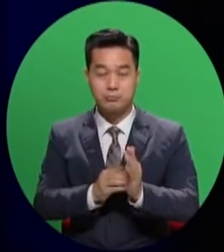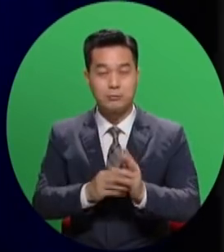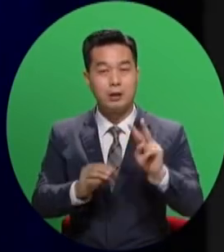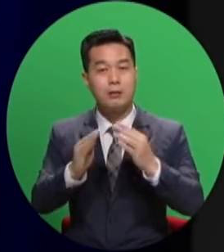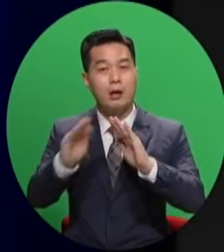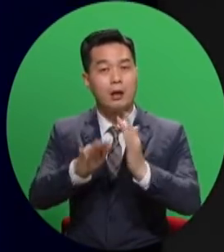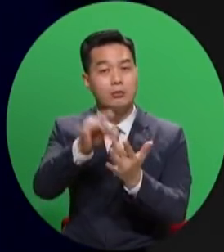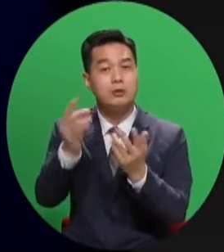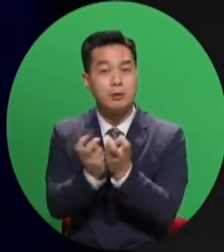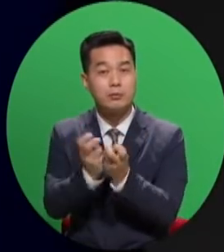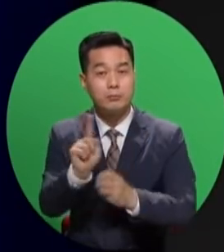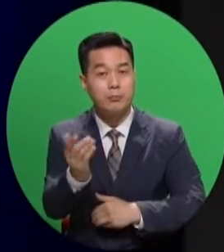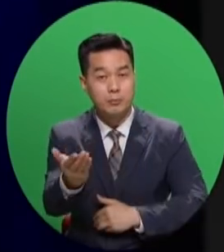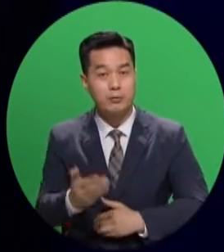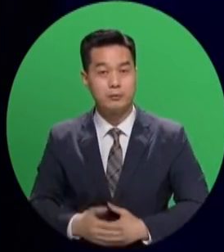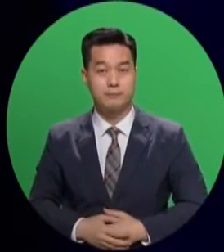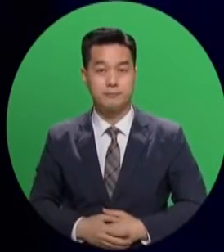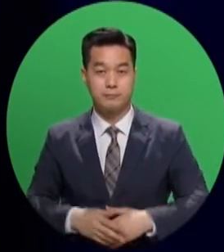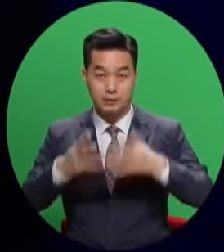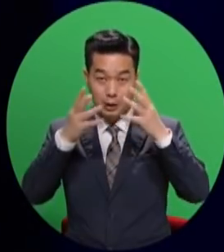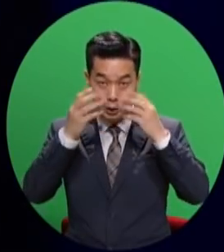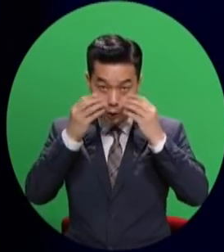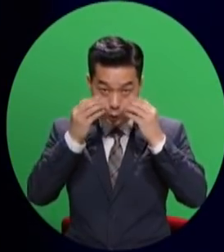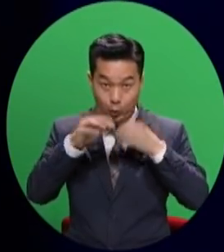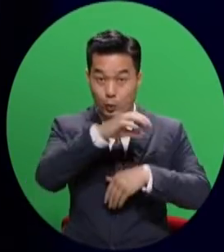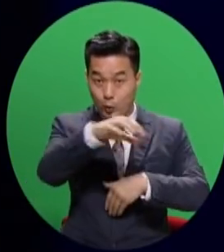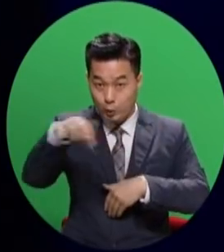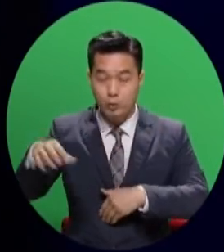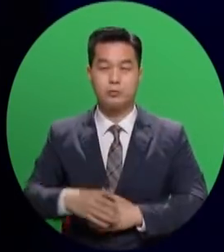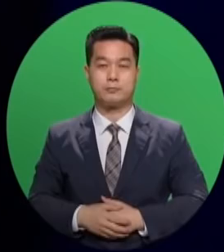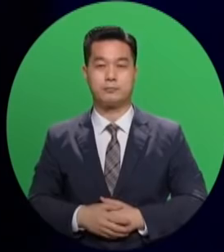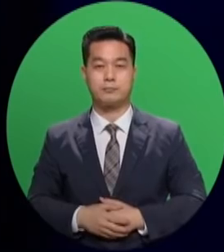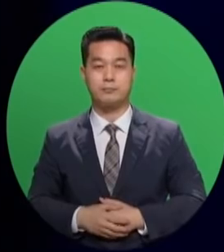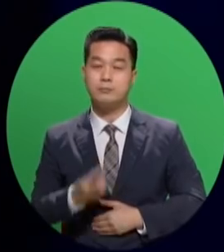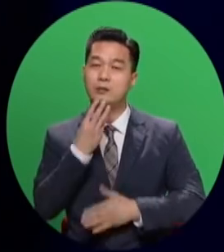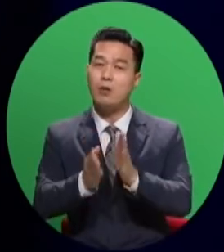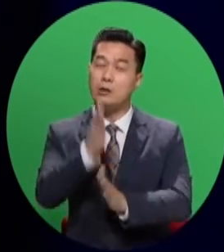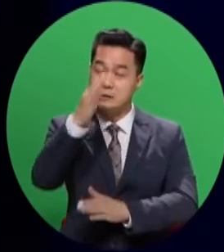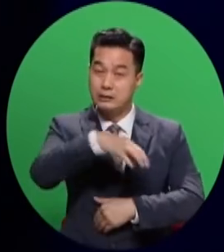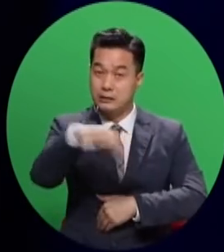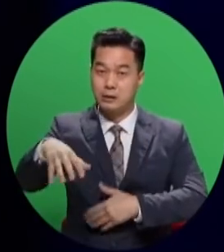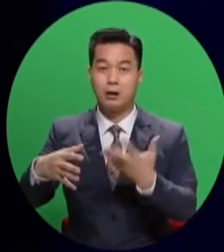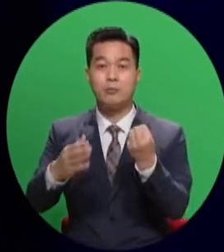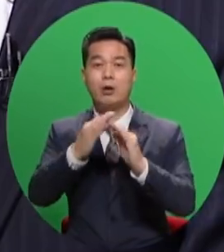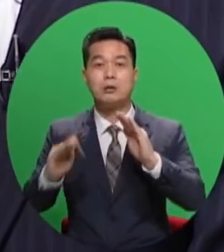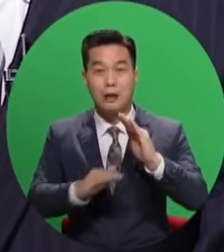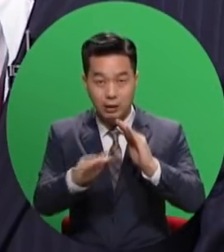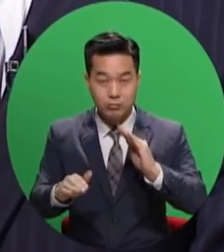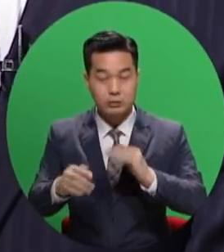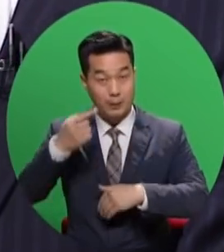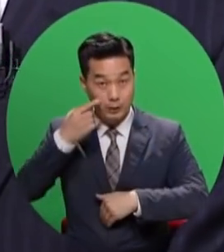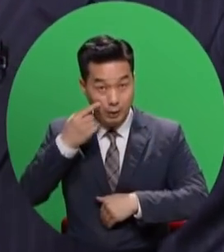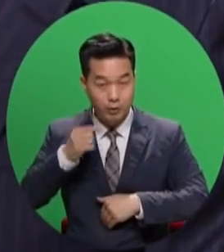어떻게 산정 하십니다 골고루 골고루 어떻게 200가구 서울 시내가 맺다 봅니까 이렇게 하는 겁니다